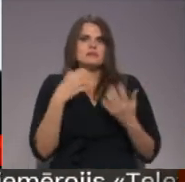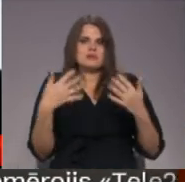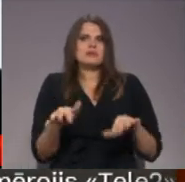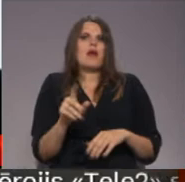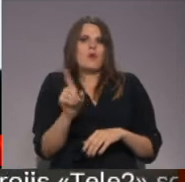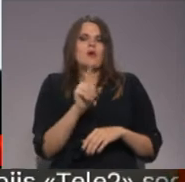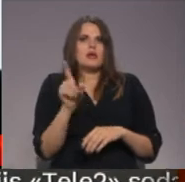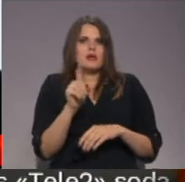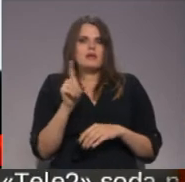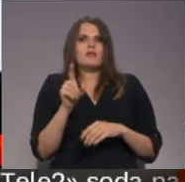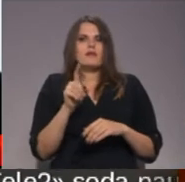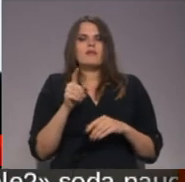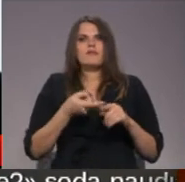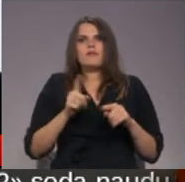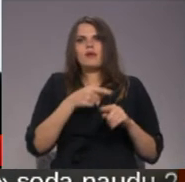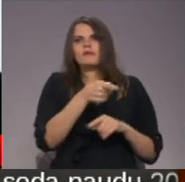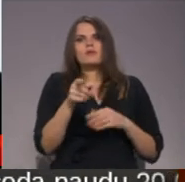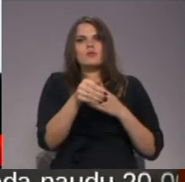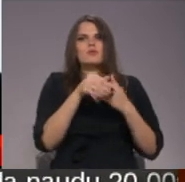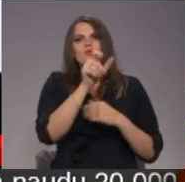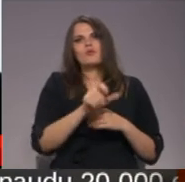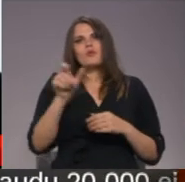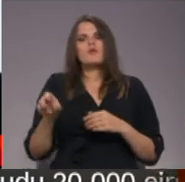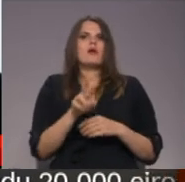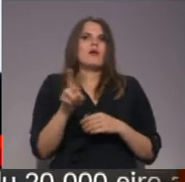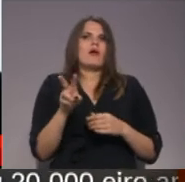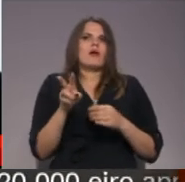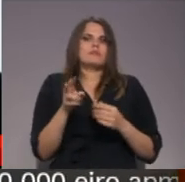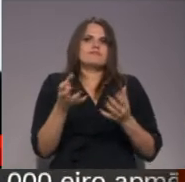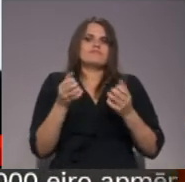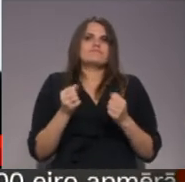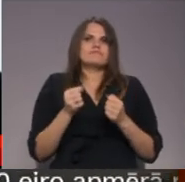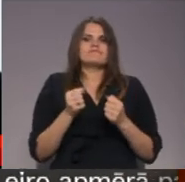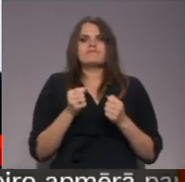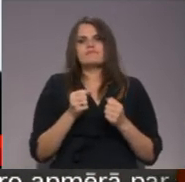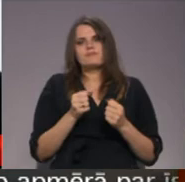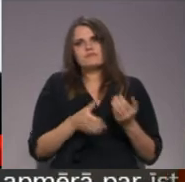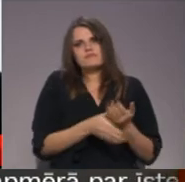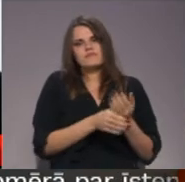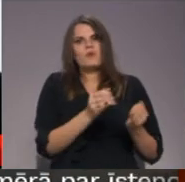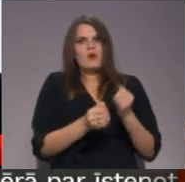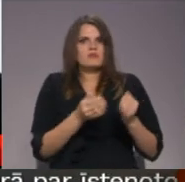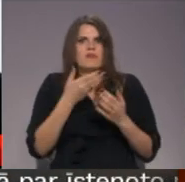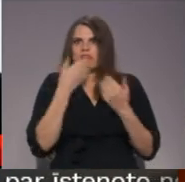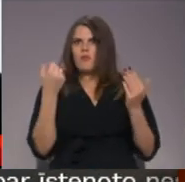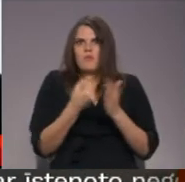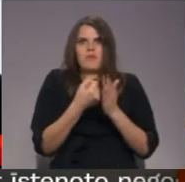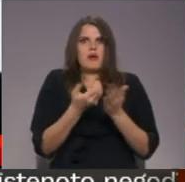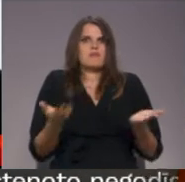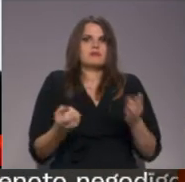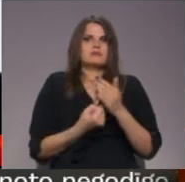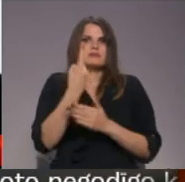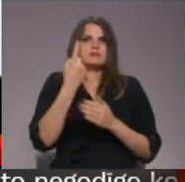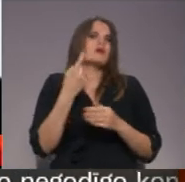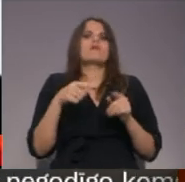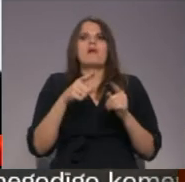ir tiem tuviniekiem, kas uzņemās šo kopšanas pienākumu, netiek sniegts nekāds pabalsts, jo tur iznāk